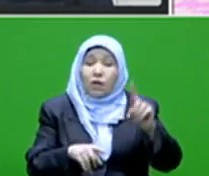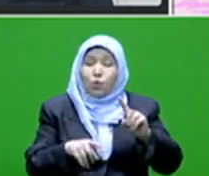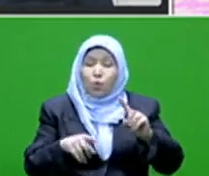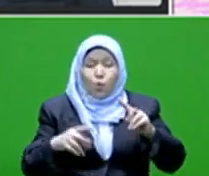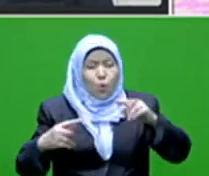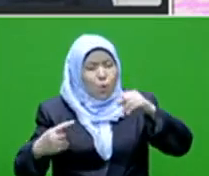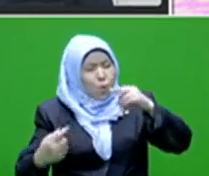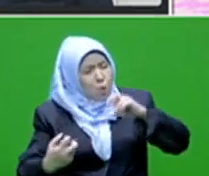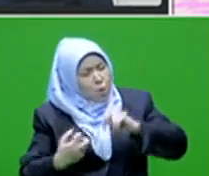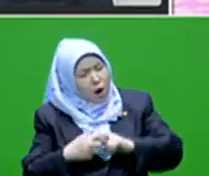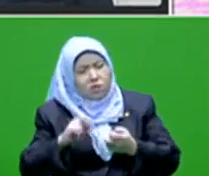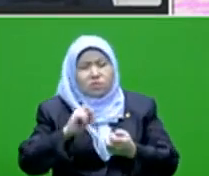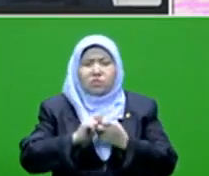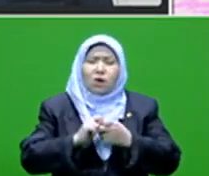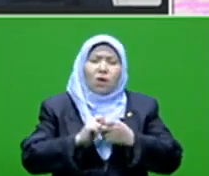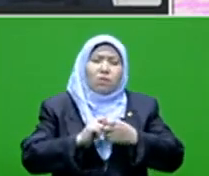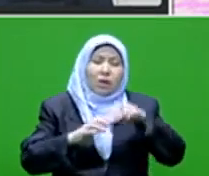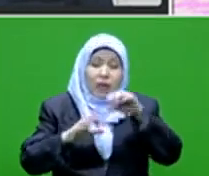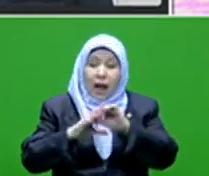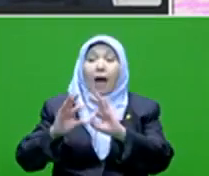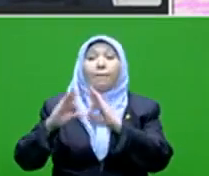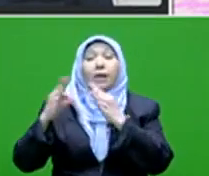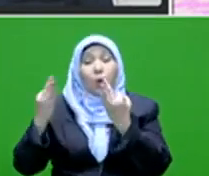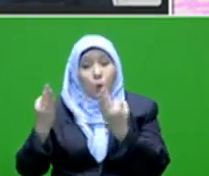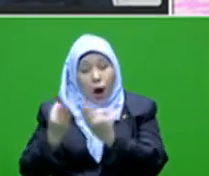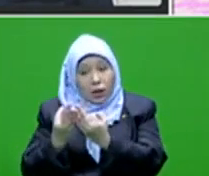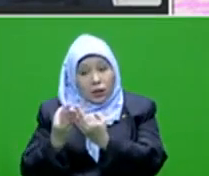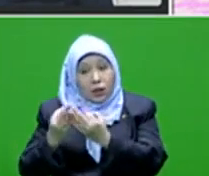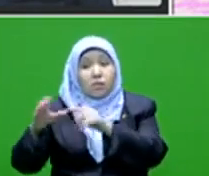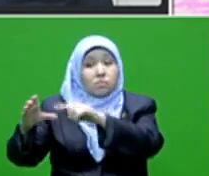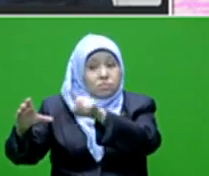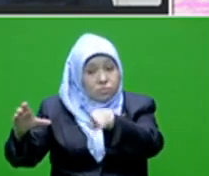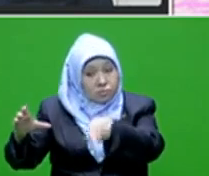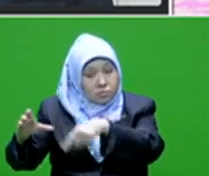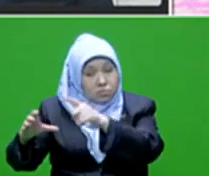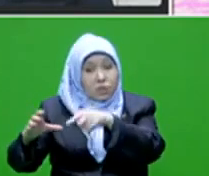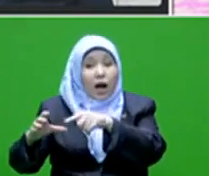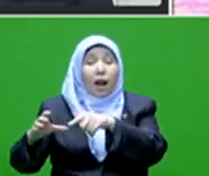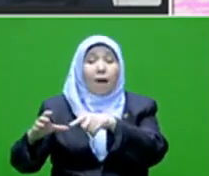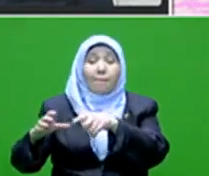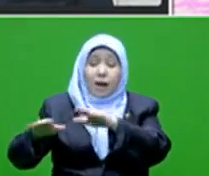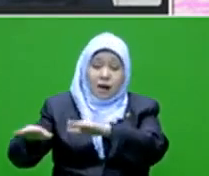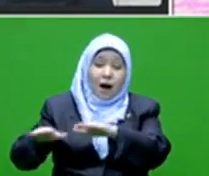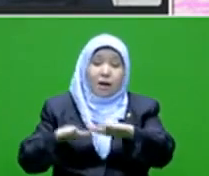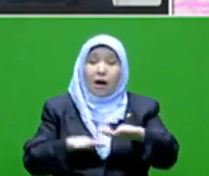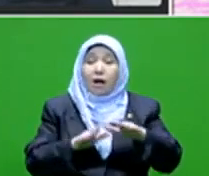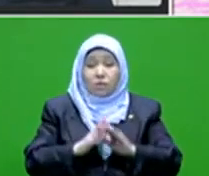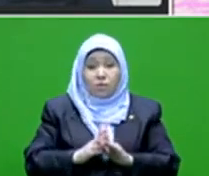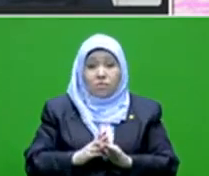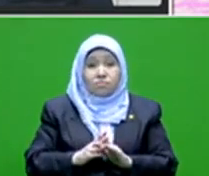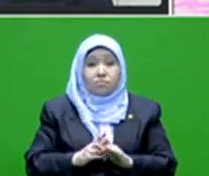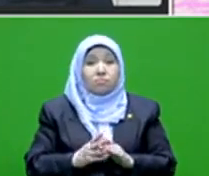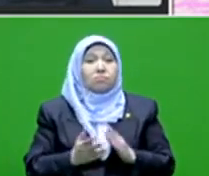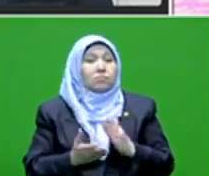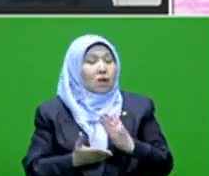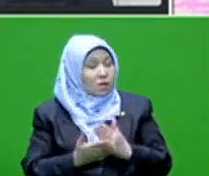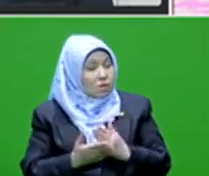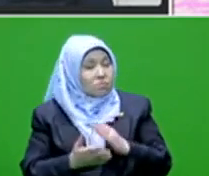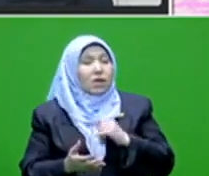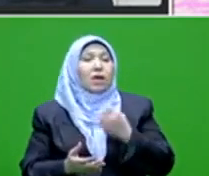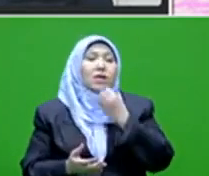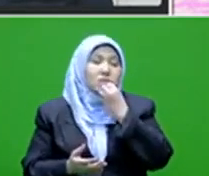yang besar dalam keluarga ini di kalangan anak-anak. Okey, titik sekejap. Saya nak